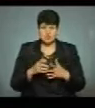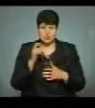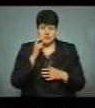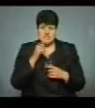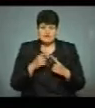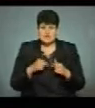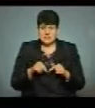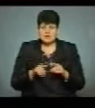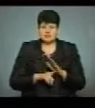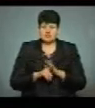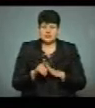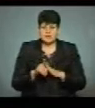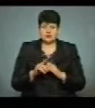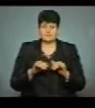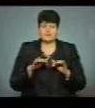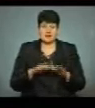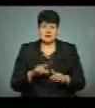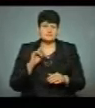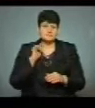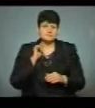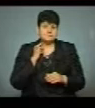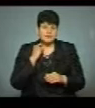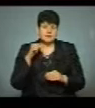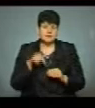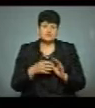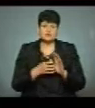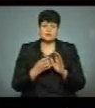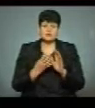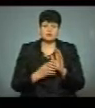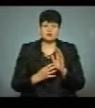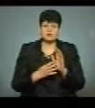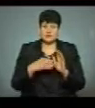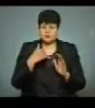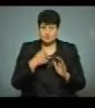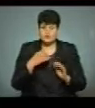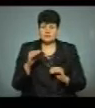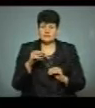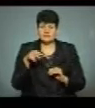почало діяльність у Кропивницькому в 1999 році. У жовтні